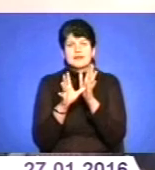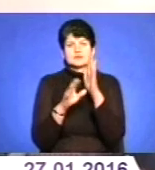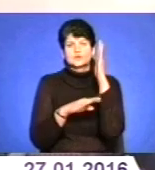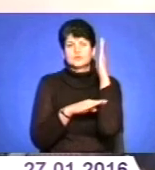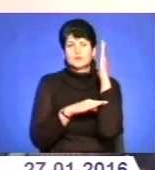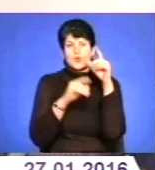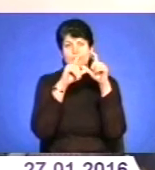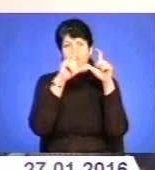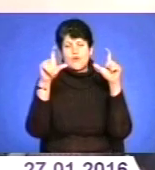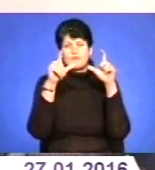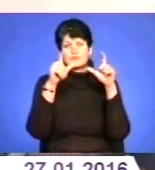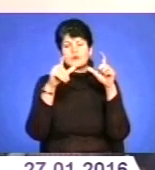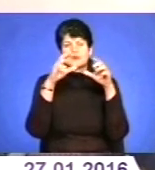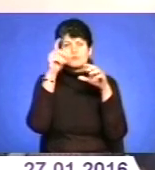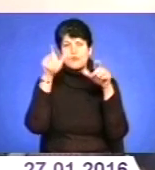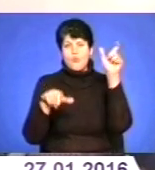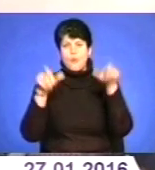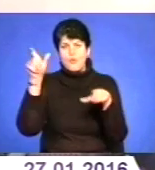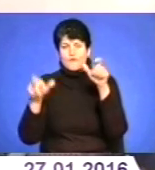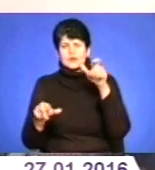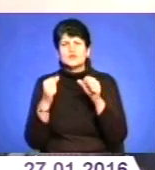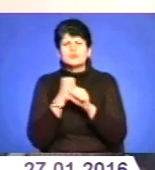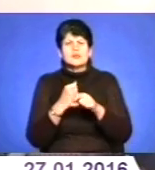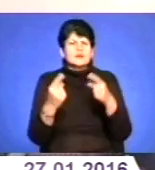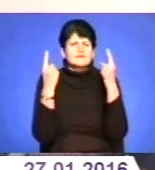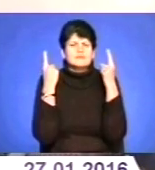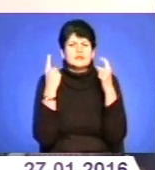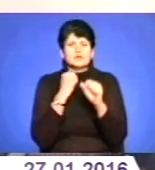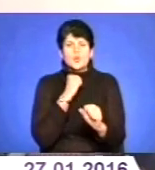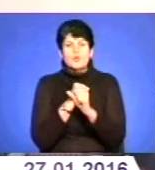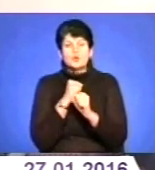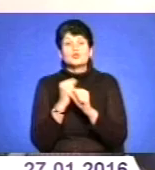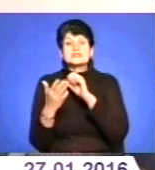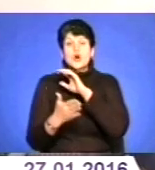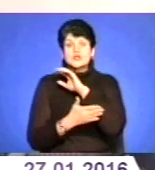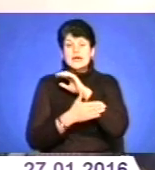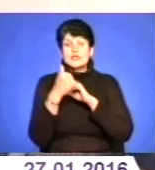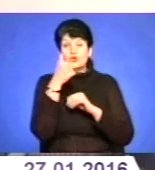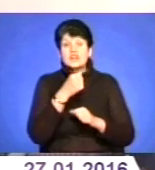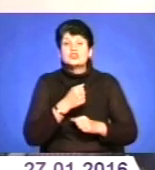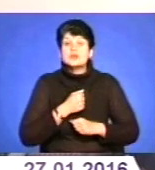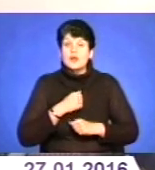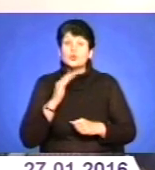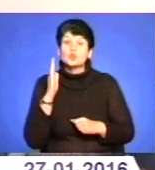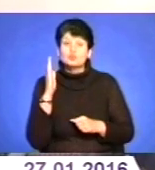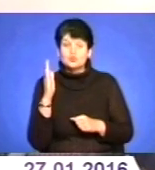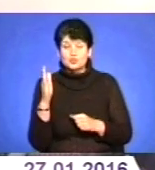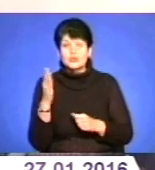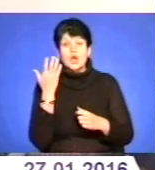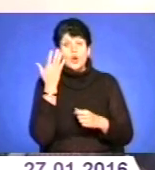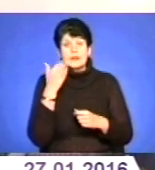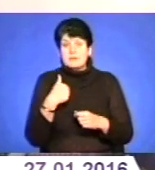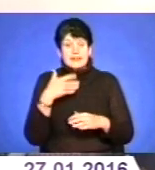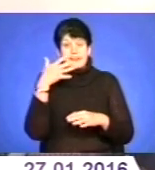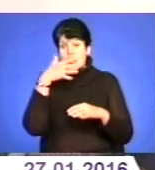електропроводи і аварійні опори, тобто зробили грандіозну роботу за останні роки. І буде дуже жаль, коли ми не